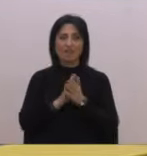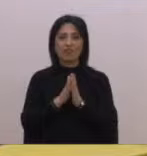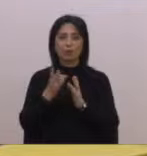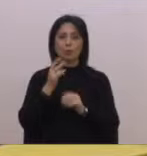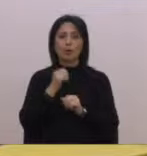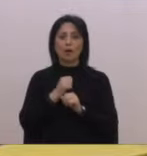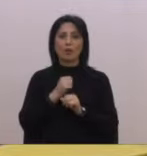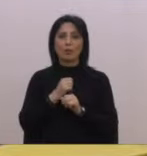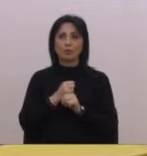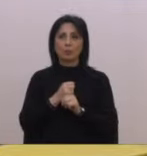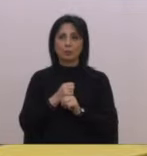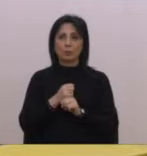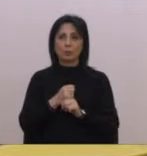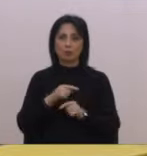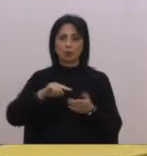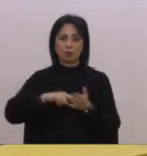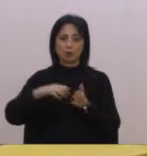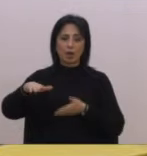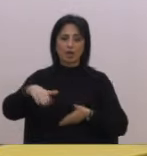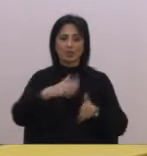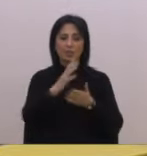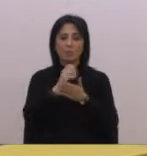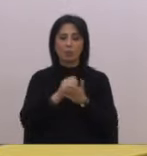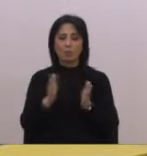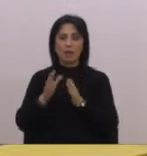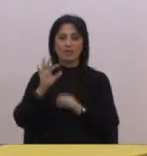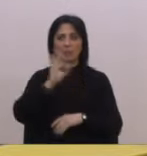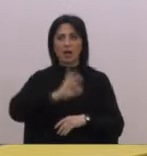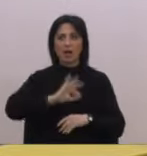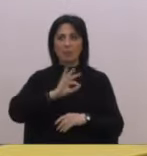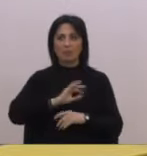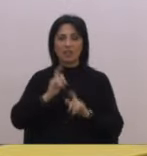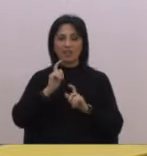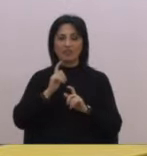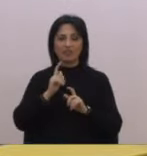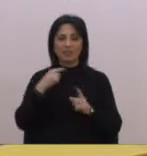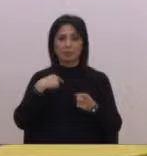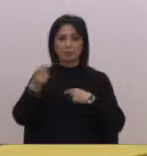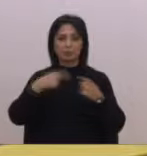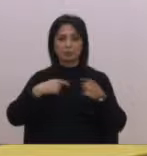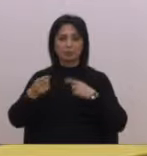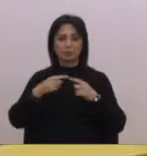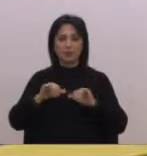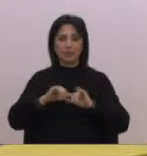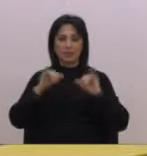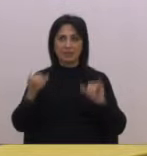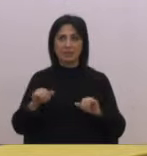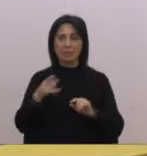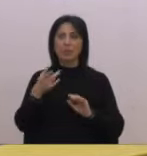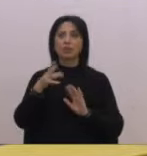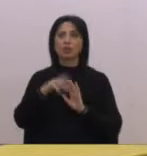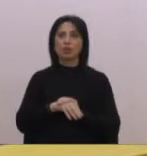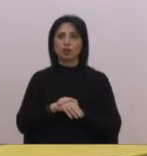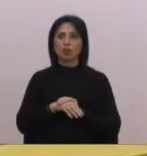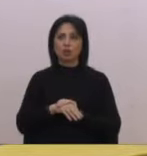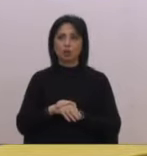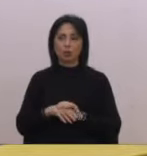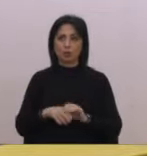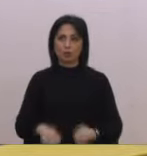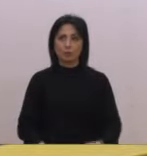მოახდინოთ შუა დერეფნის პოტენციალის მაქსიმალური გამოყენება და ტვირთნაკადის ზრდა, რაც და მათ შორის ლოგისტიკური